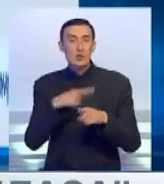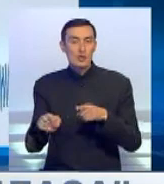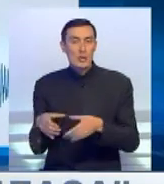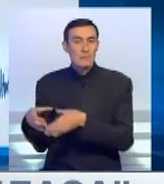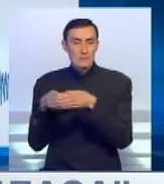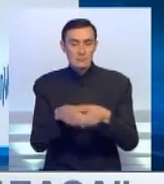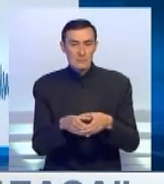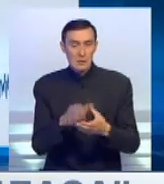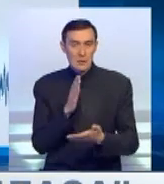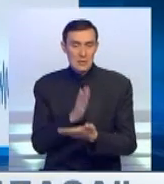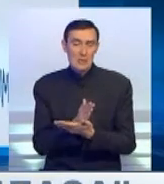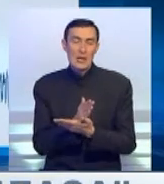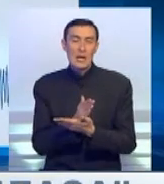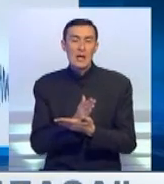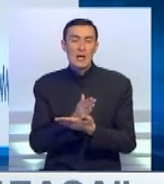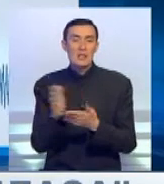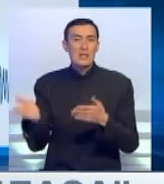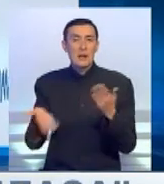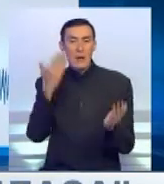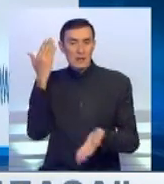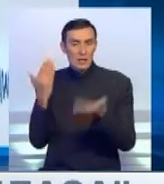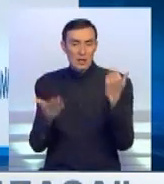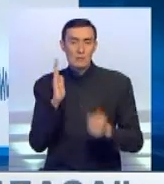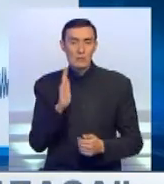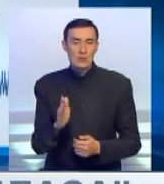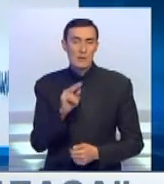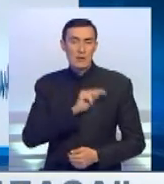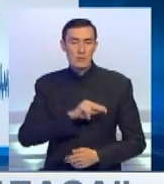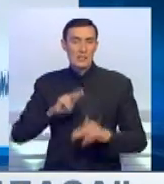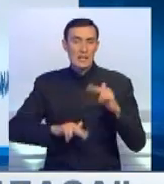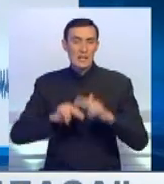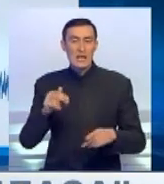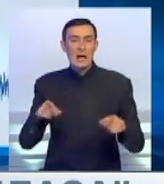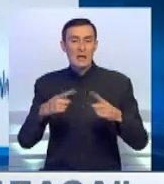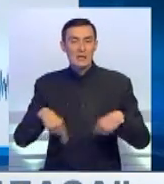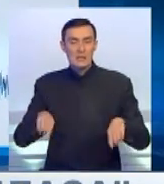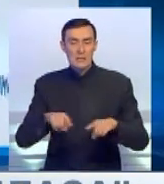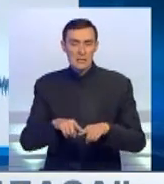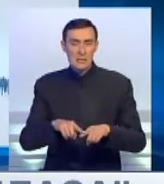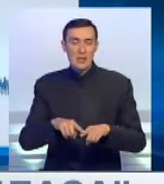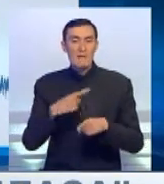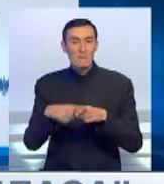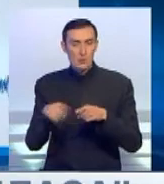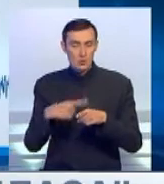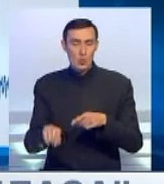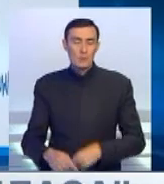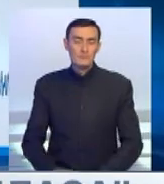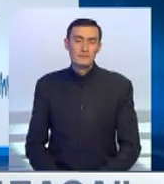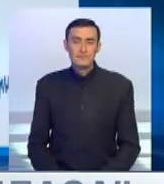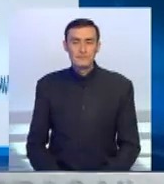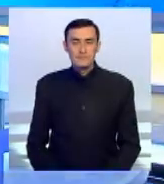на месте. Демонтаж будет произведен строительными организациями в ближайшее время.